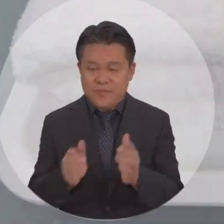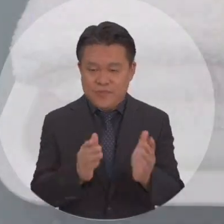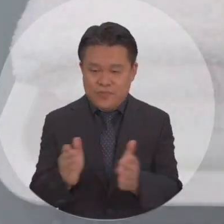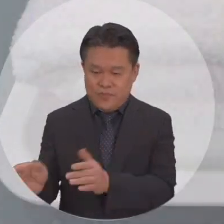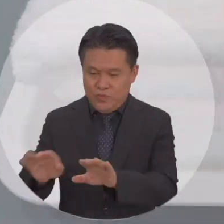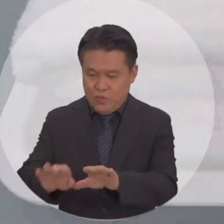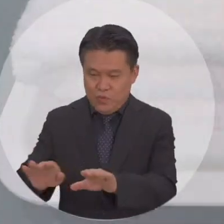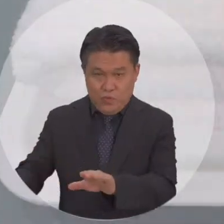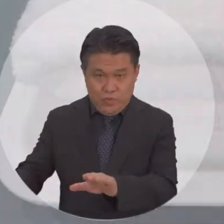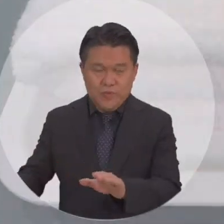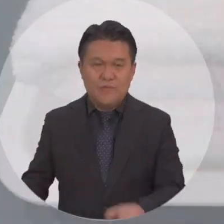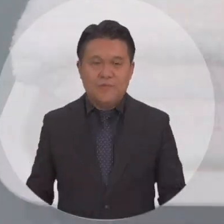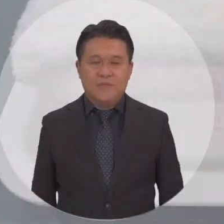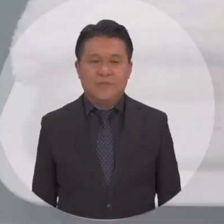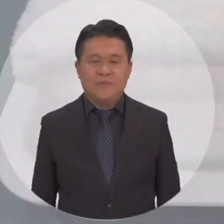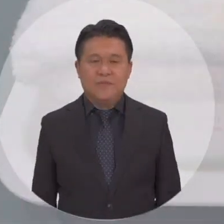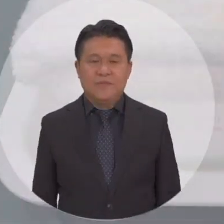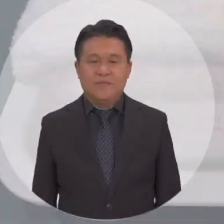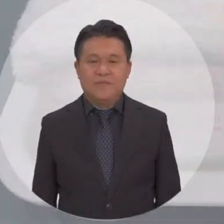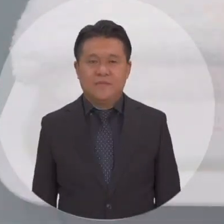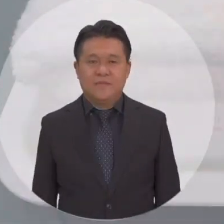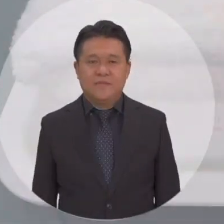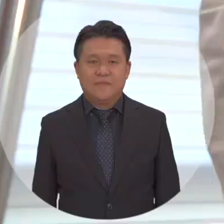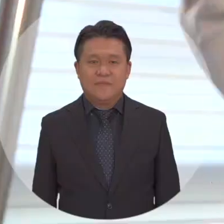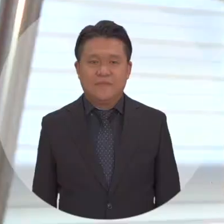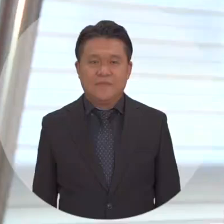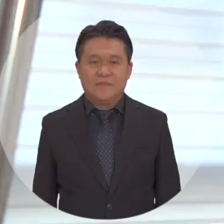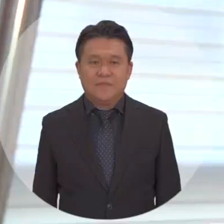필요 물건을 준비합니다.